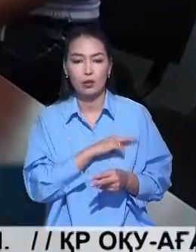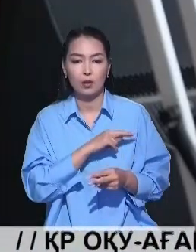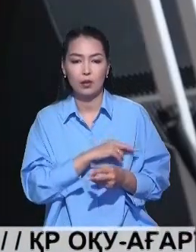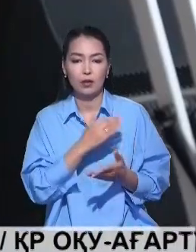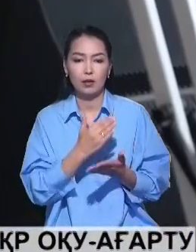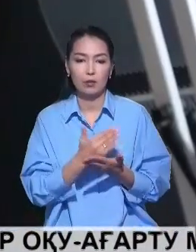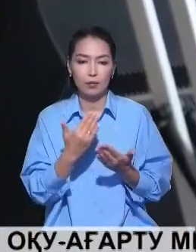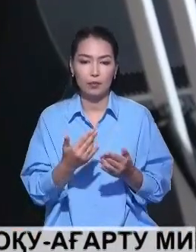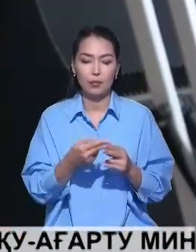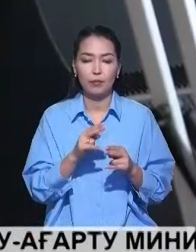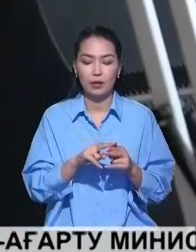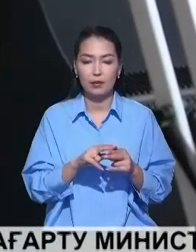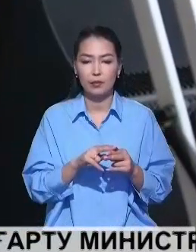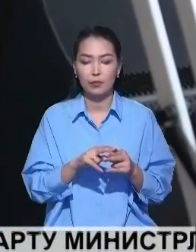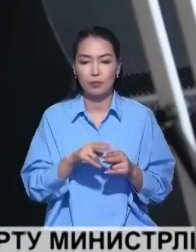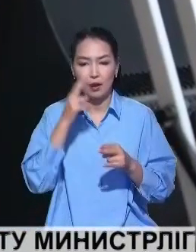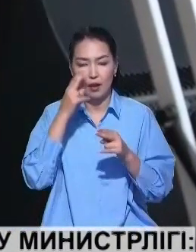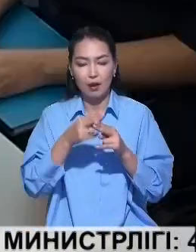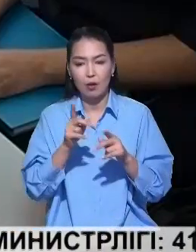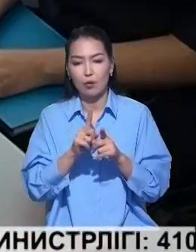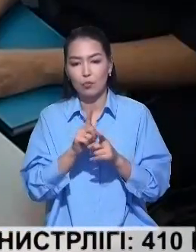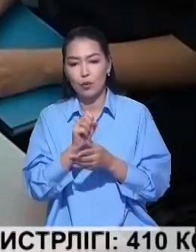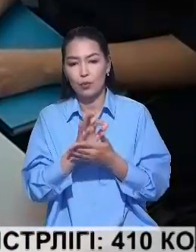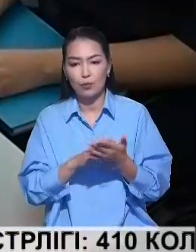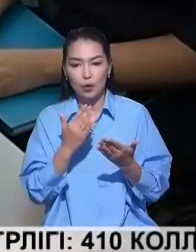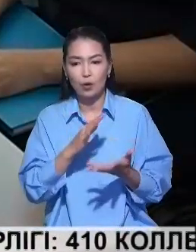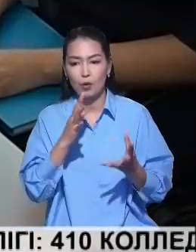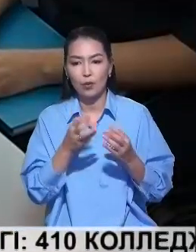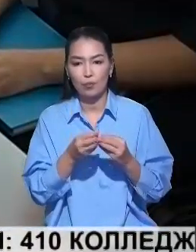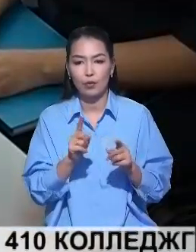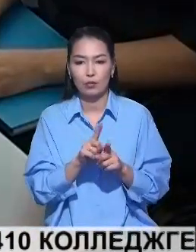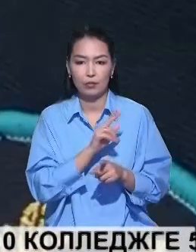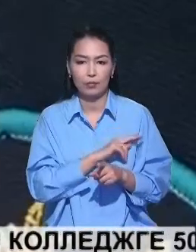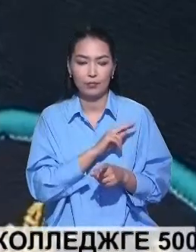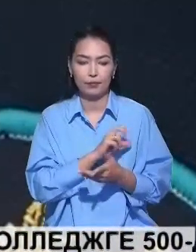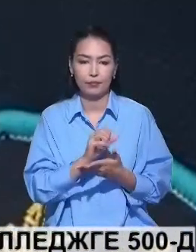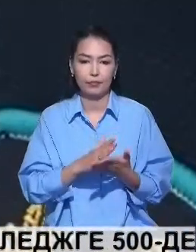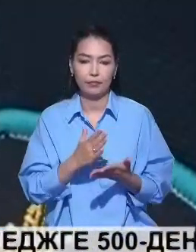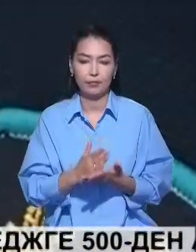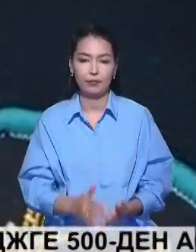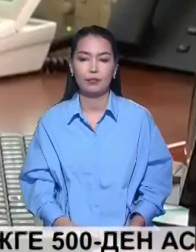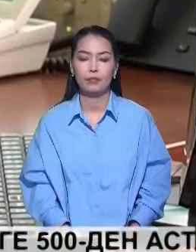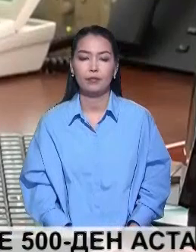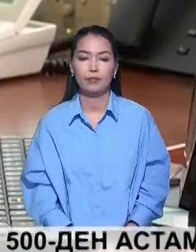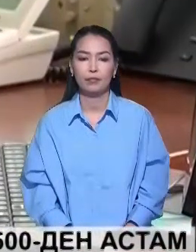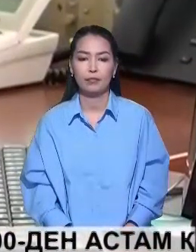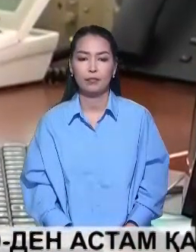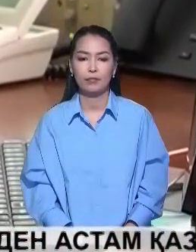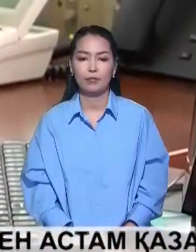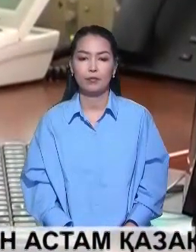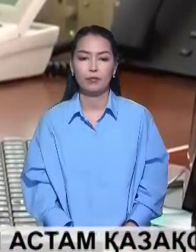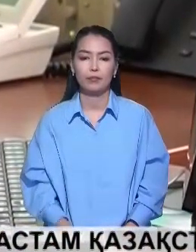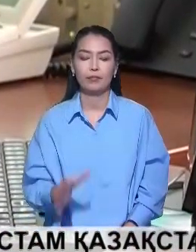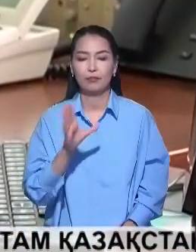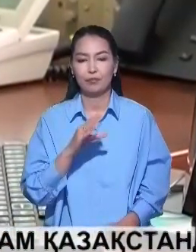зейнетте. Әке сөзін тыңдап, аға жолын жалғастырғандардың жалпы жұмыс өтілі 82 жылдан асыпты. Әкем үнемі айтып отыратын, кісінің алажыбын аттама